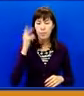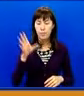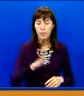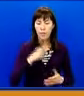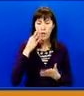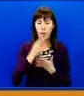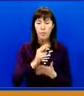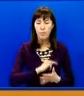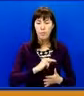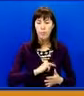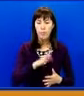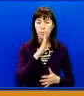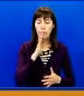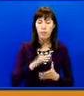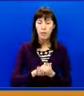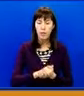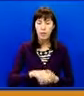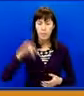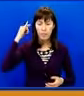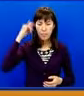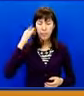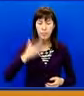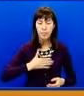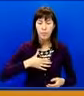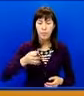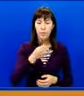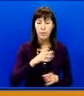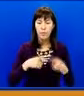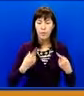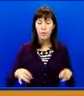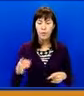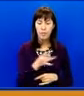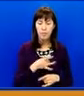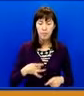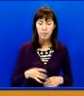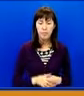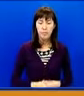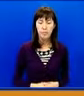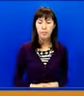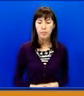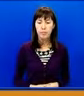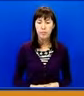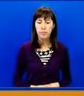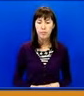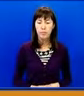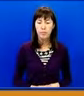опыт работы Советов матерей Ассамблеи народов Казахстана нашей области и других регионов.